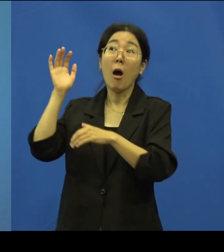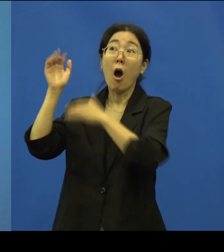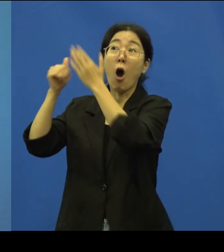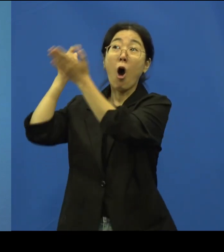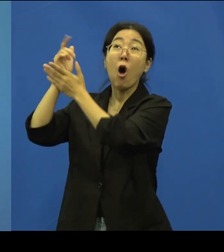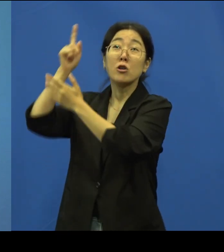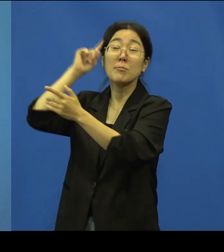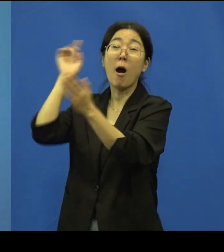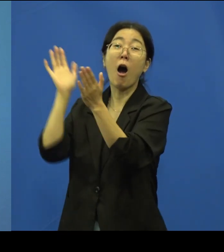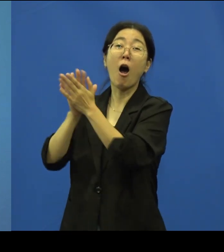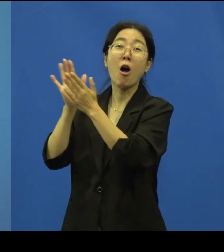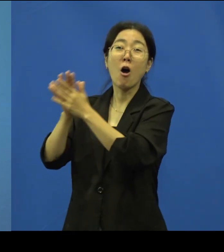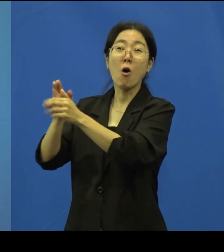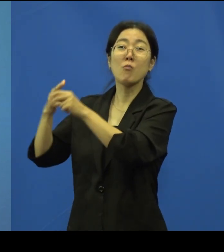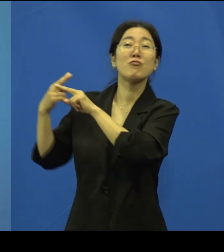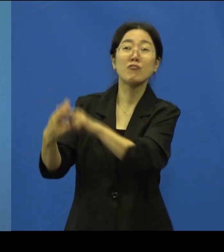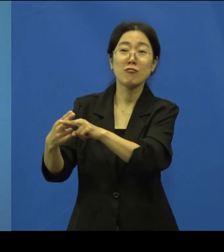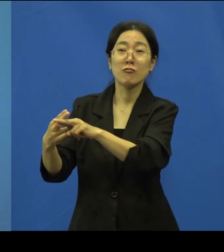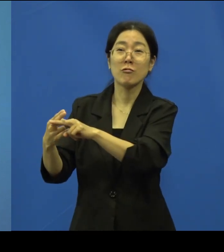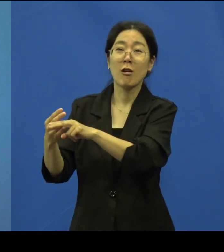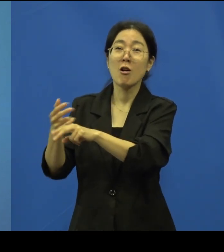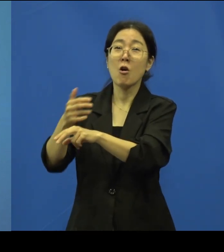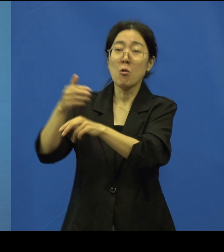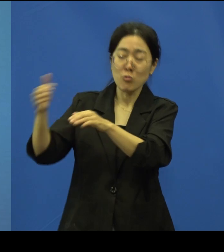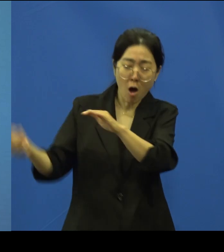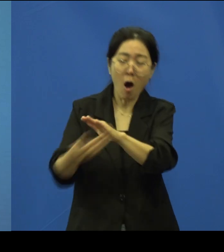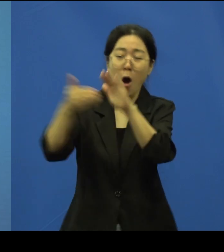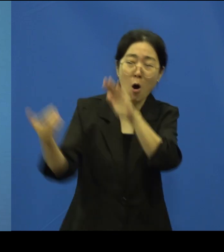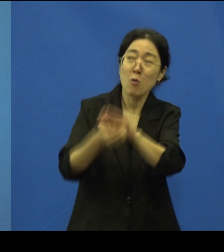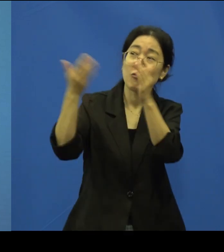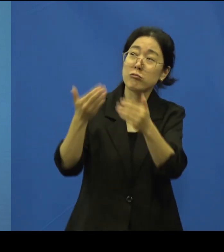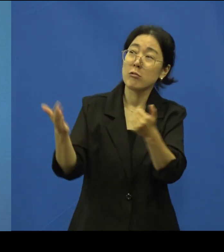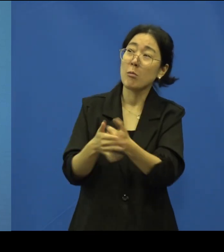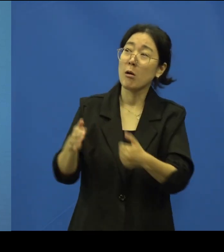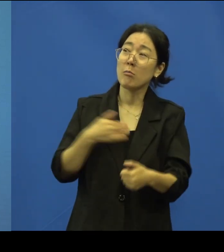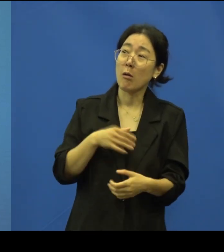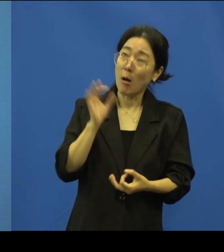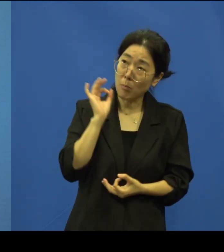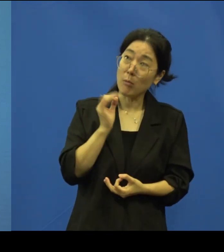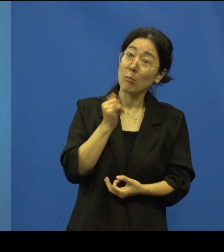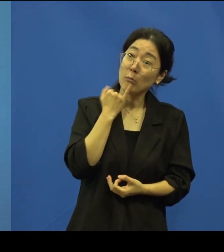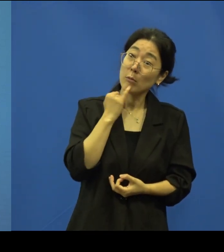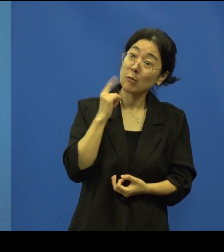것 아닙니까? 굳이 우리가 기도해야 됩니까? 이런 이야기를 하죠.